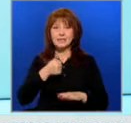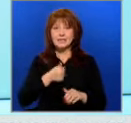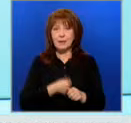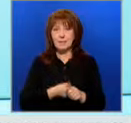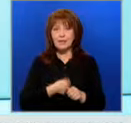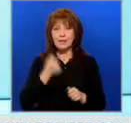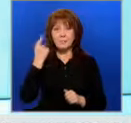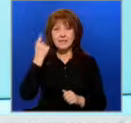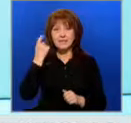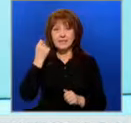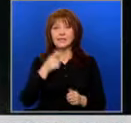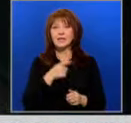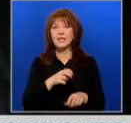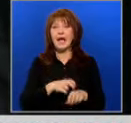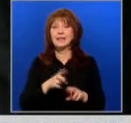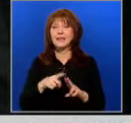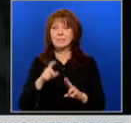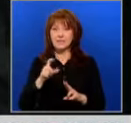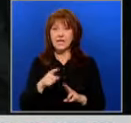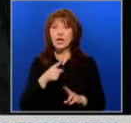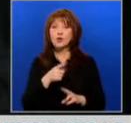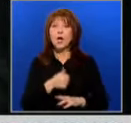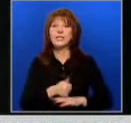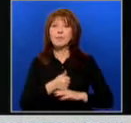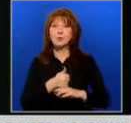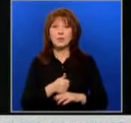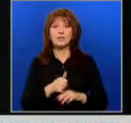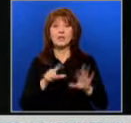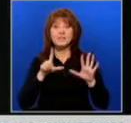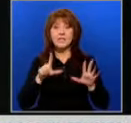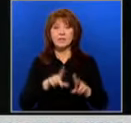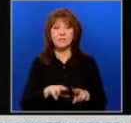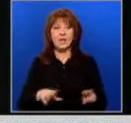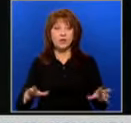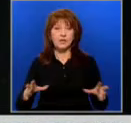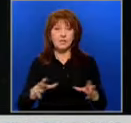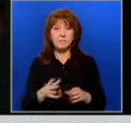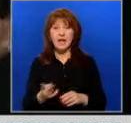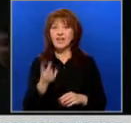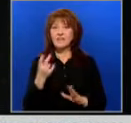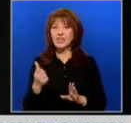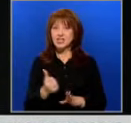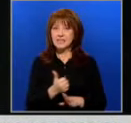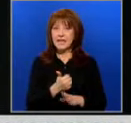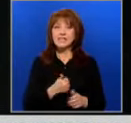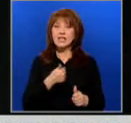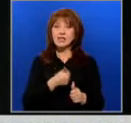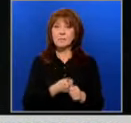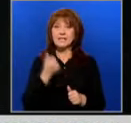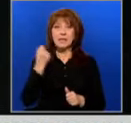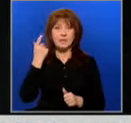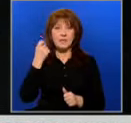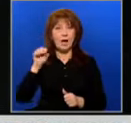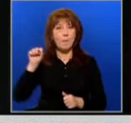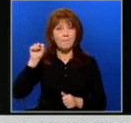на Централния съвет на ДПС. Ахмедов е депутат в 7 народни събрания. През 2016-та става заместник-председател